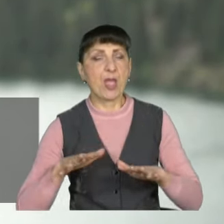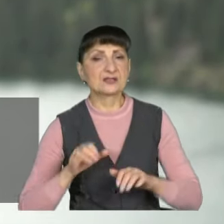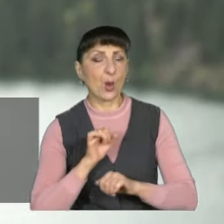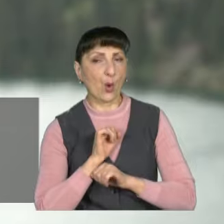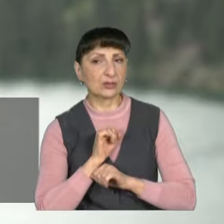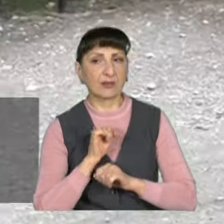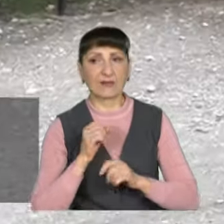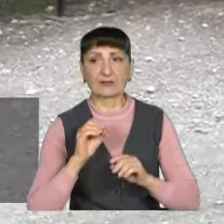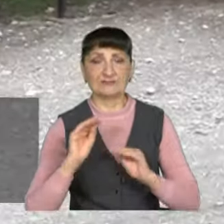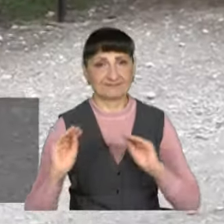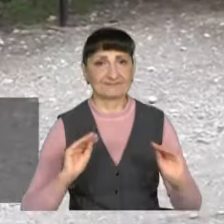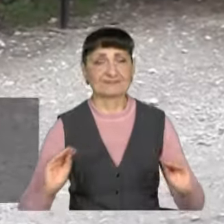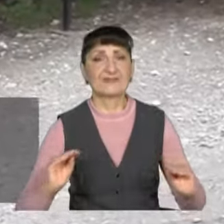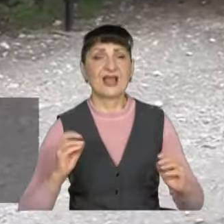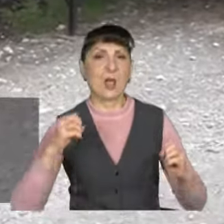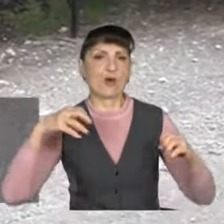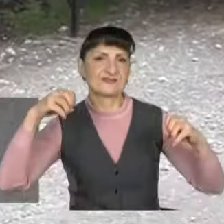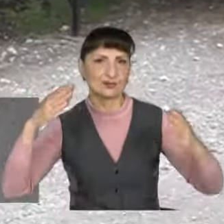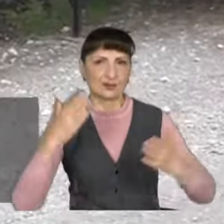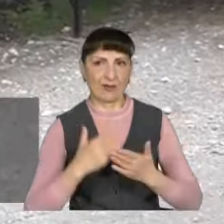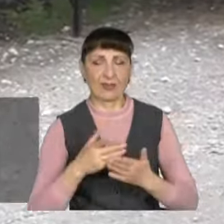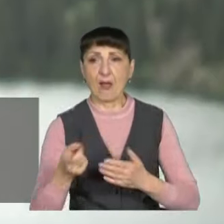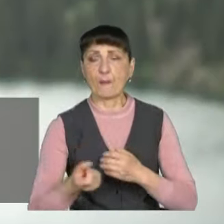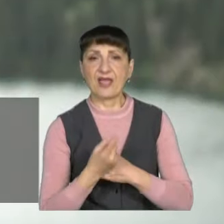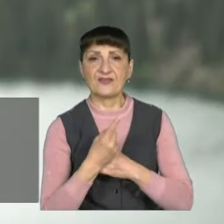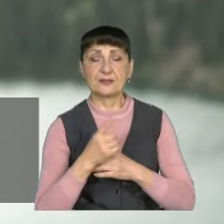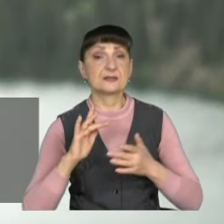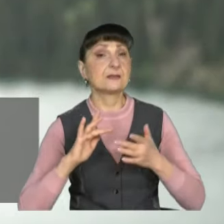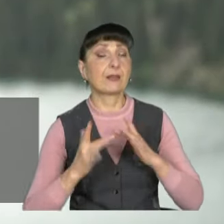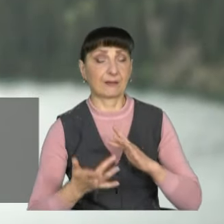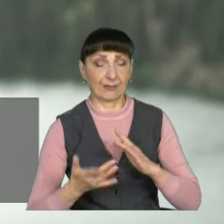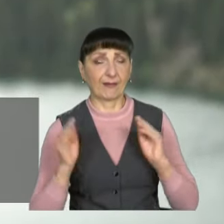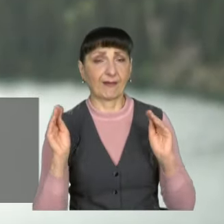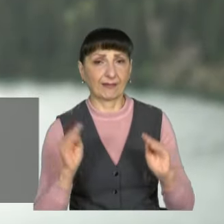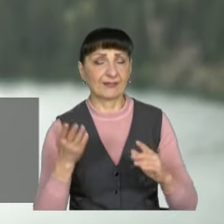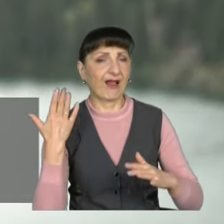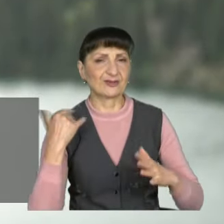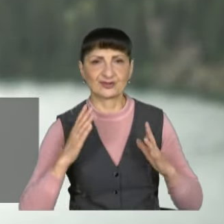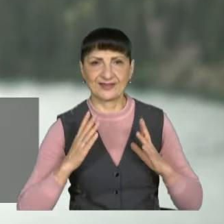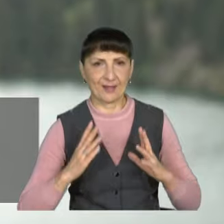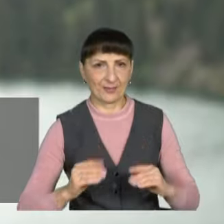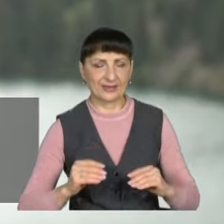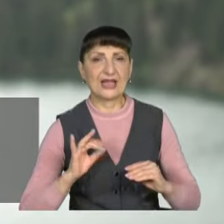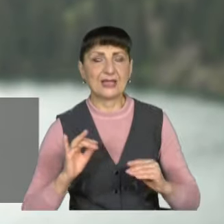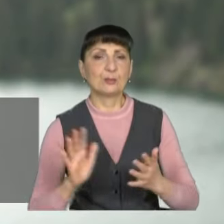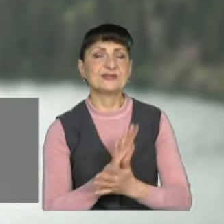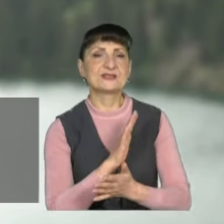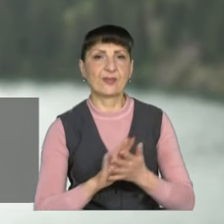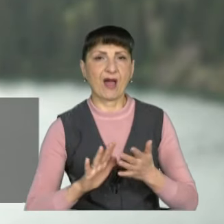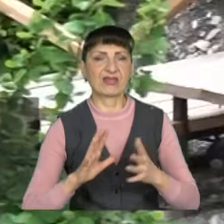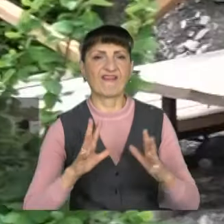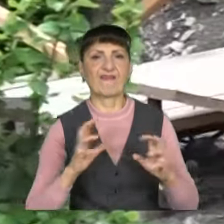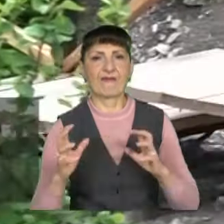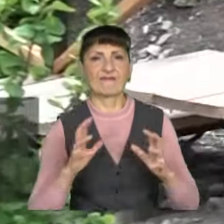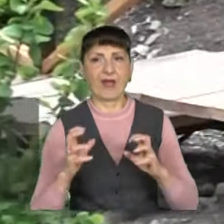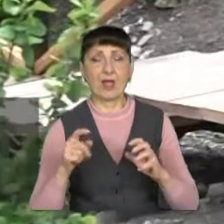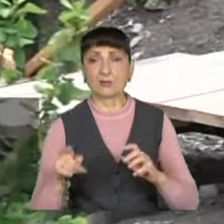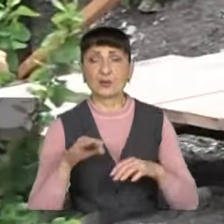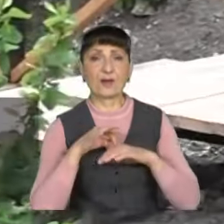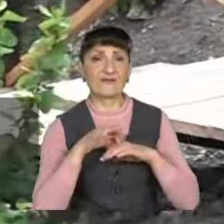места для отдыха туристов и освещение. У нас здесь появилась сеть, которого раньше не было, и бесплатный Wi-Fi